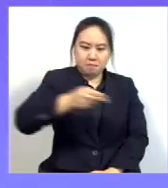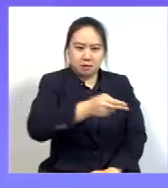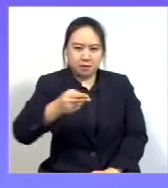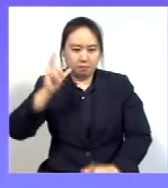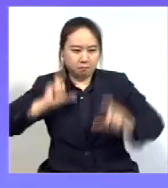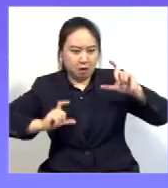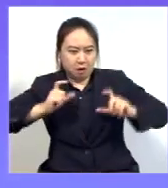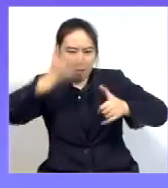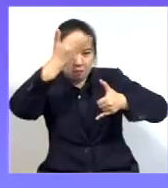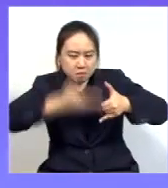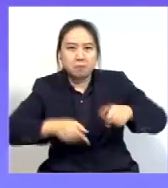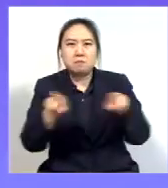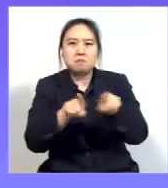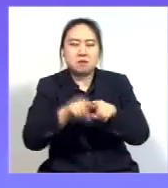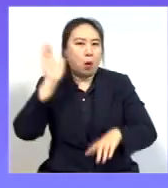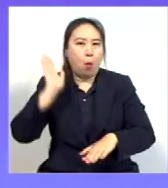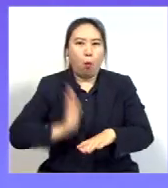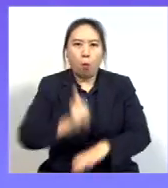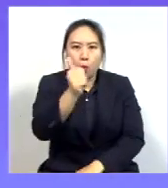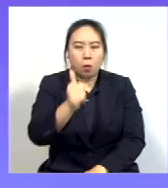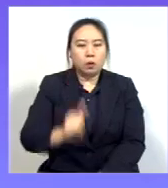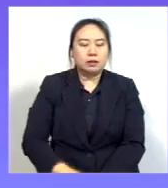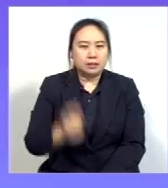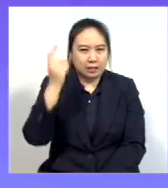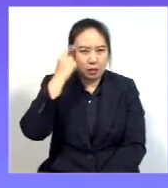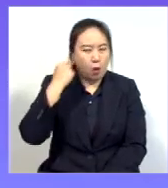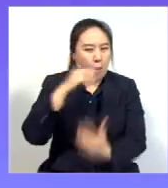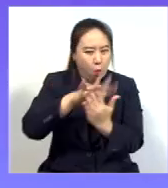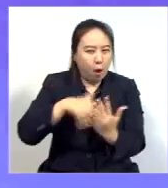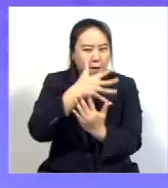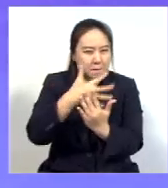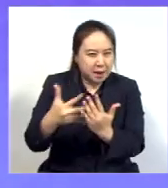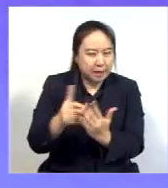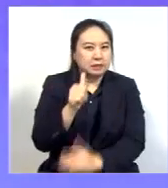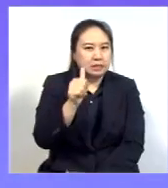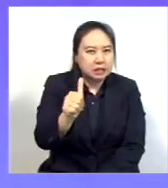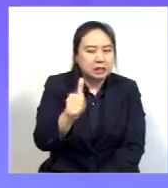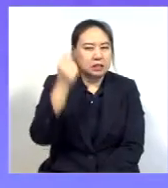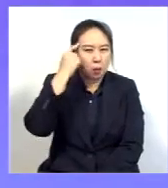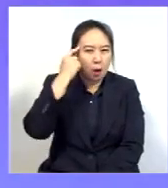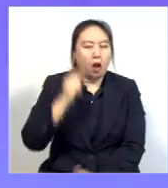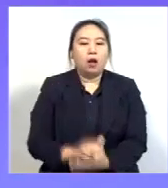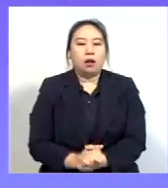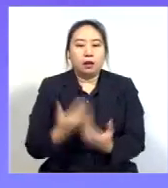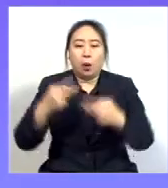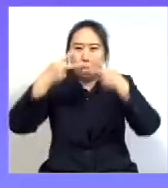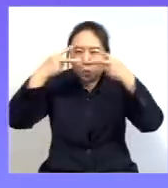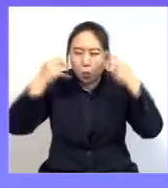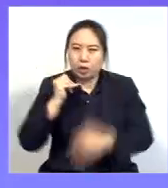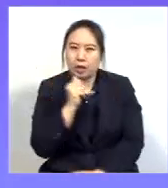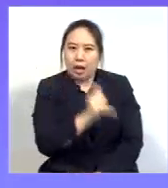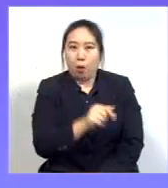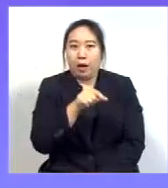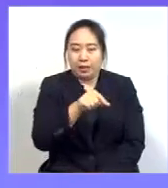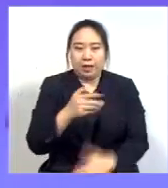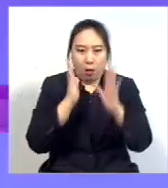หตุเนี่ยก็เหมือนกับว่ามีความเชี่ยวชาญมากนะคะน่าจะมีการวางแผนมาเป็นอย่างดีแล้วเหตุการณ์ที่คนร้ายเข้าไปก่อเหตุครั้งนี้เนี่ยก็